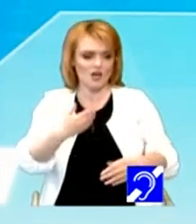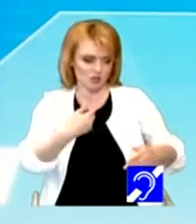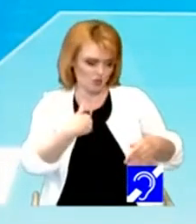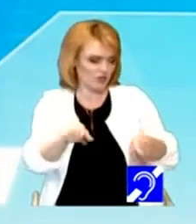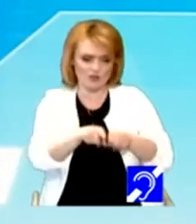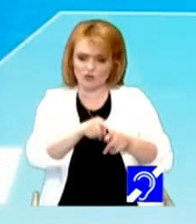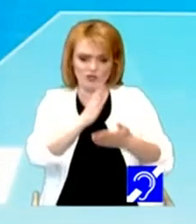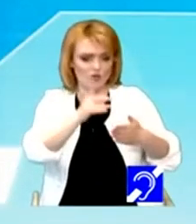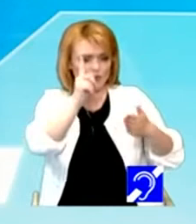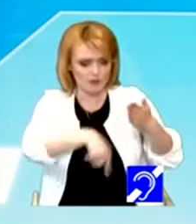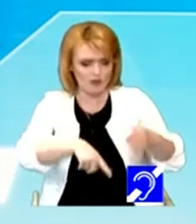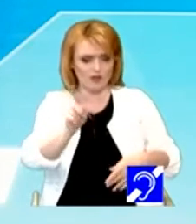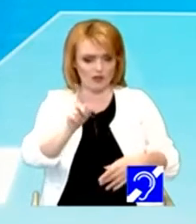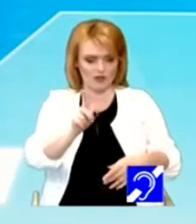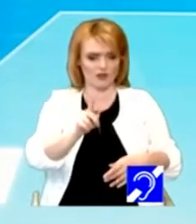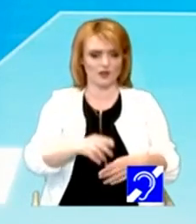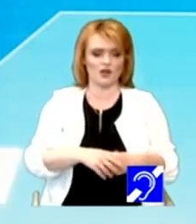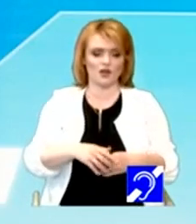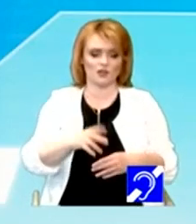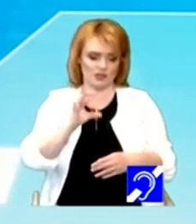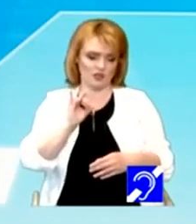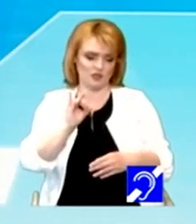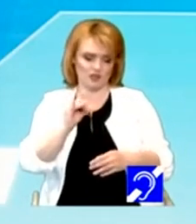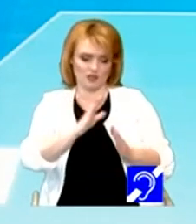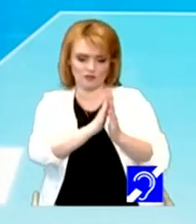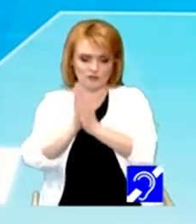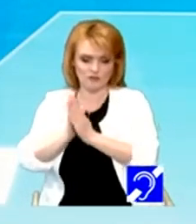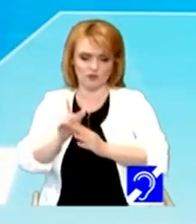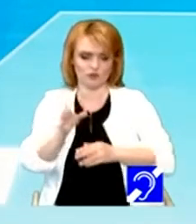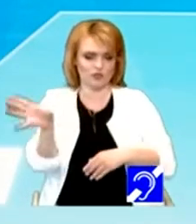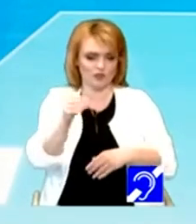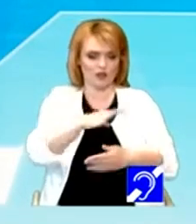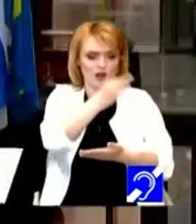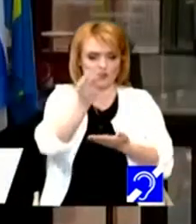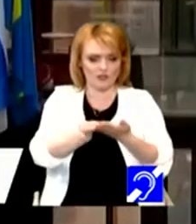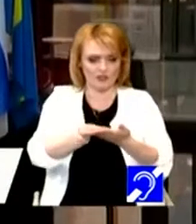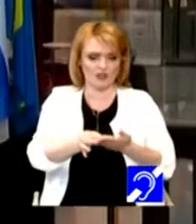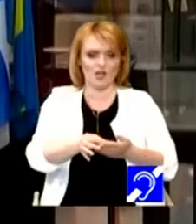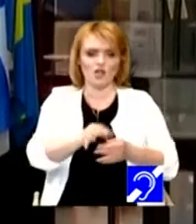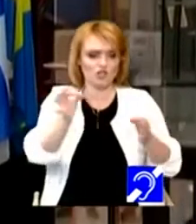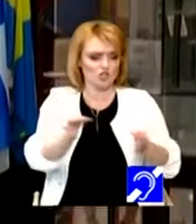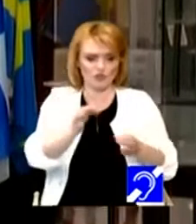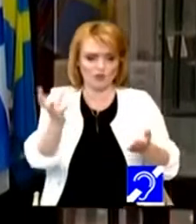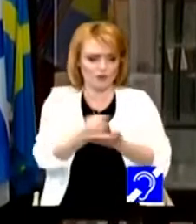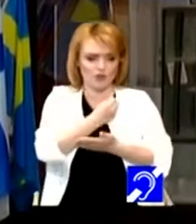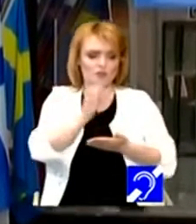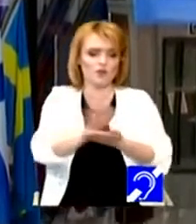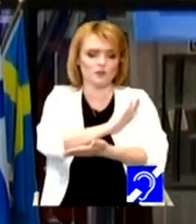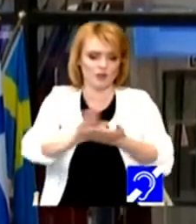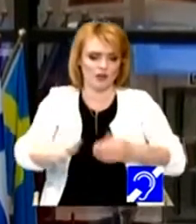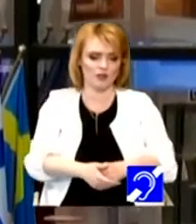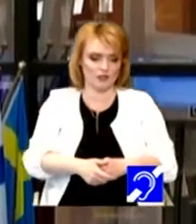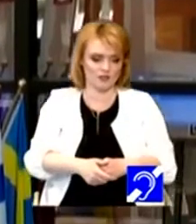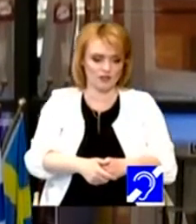optimist și totodată chem la responsabilitate. Nimic nu se dă pro bono. Obținerea statutului ar urma să